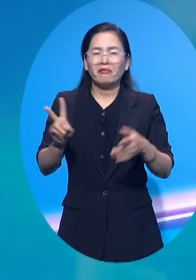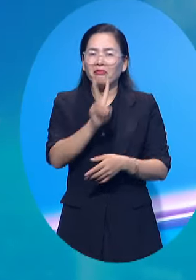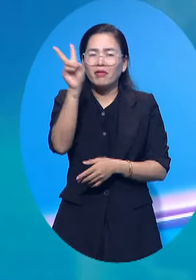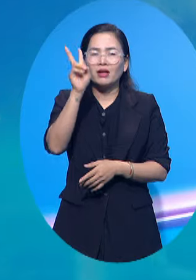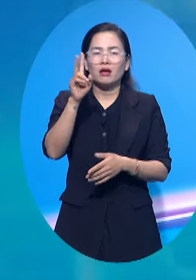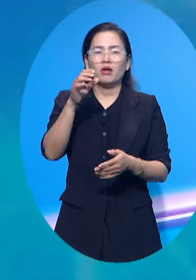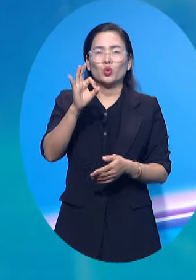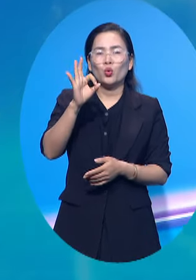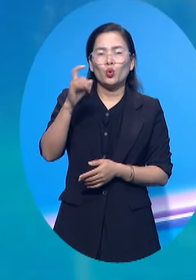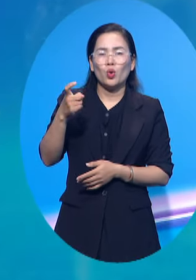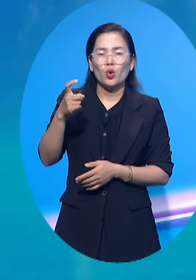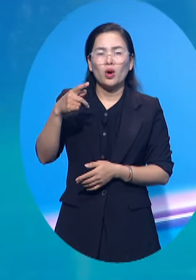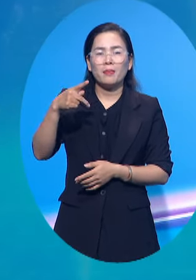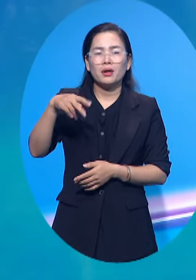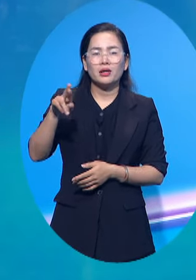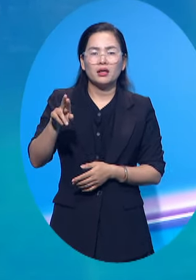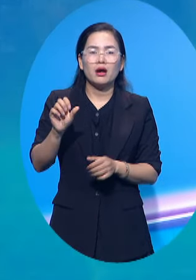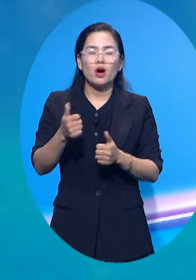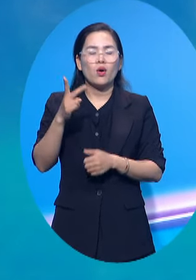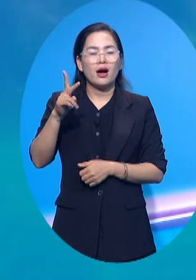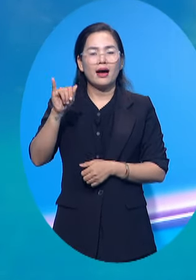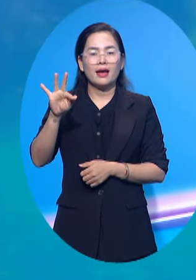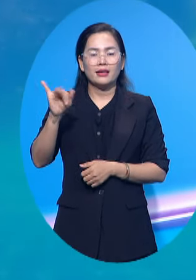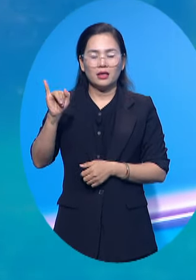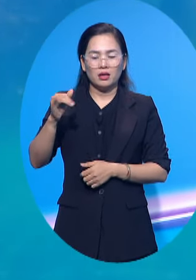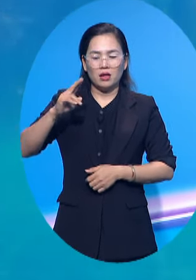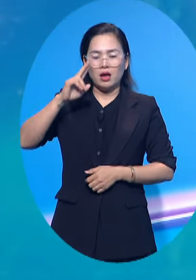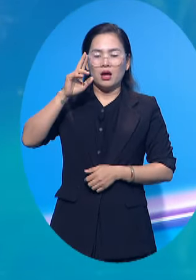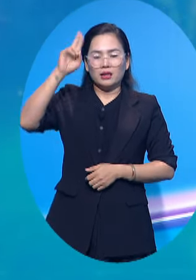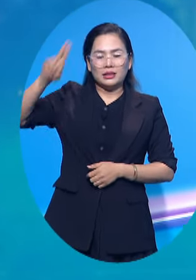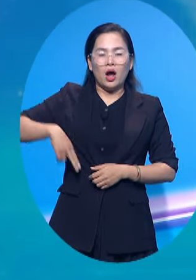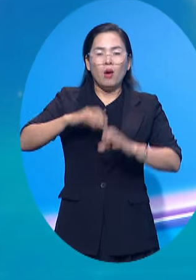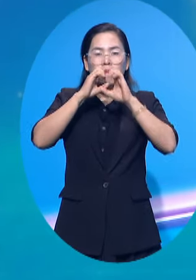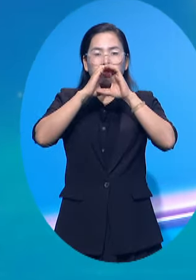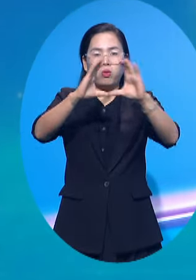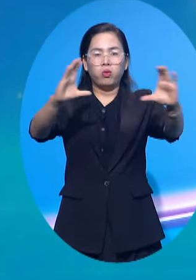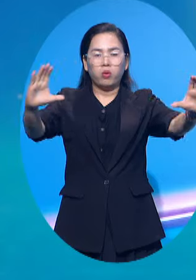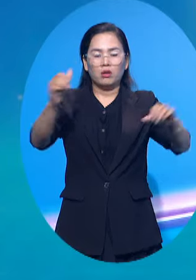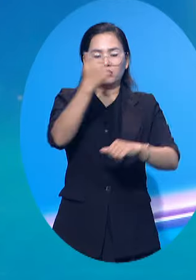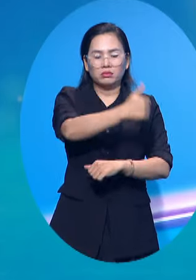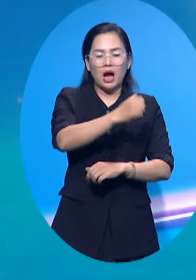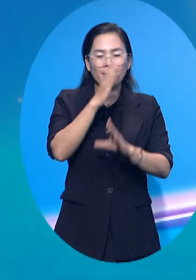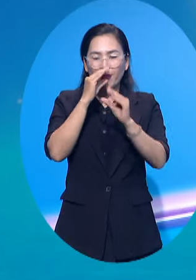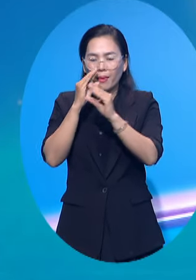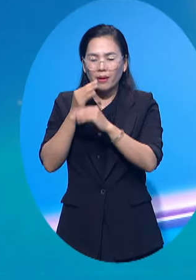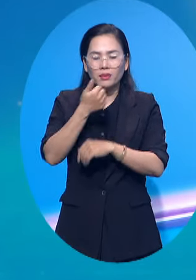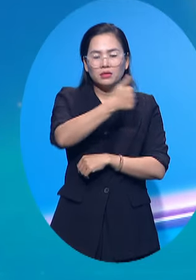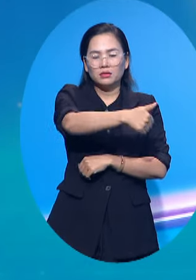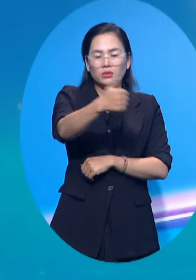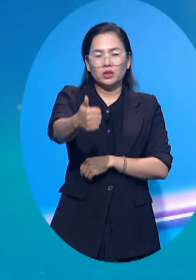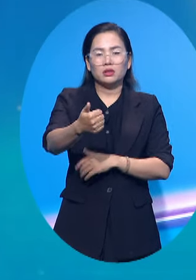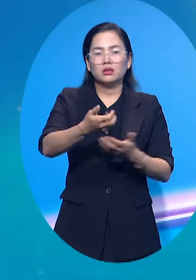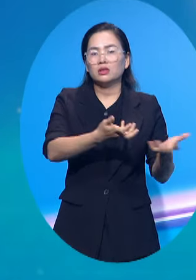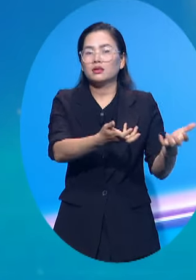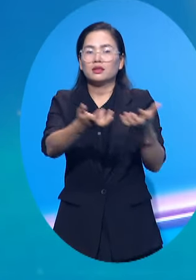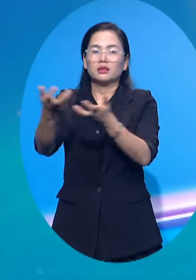đô Port-au-Prince của Haiti. Cảnh sát đã sử dụng loa phóng thanh để ra lệnh sơ tán người dân khỏi khu vực Champ de Mars gần cung điện quốc gia